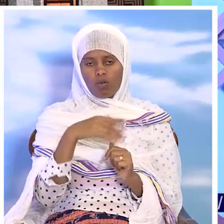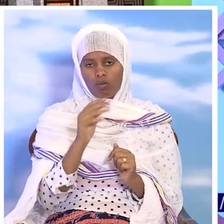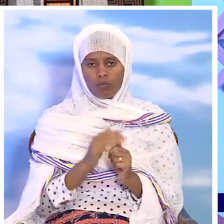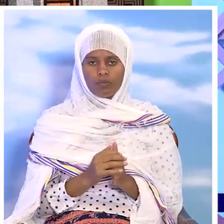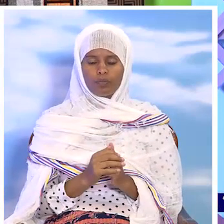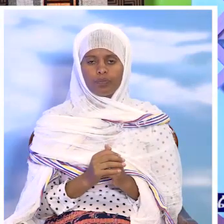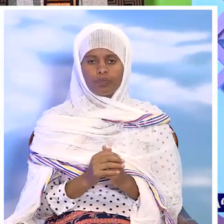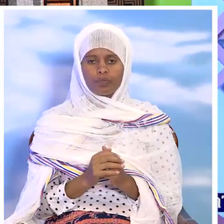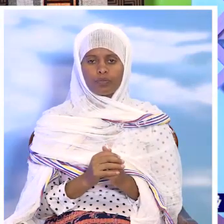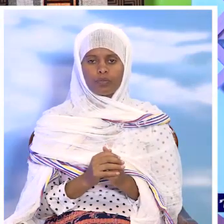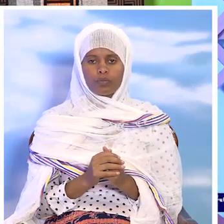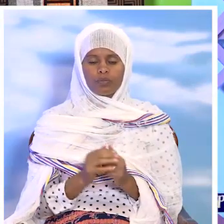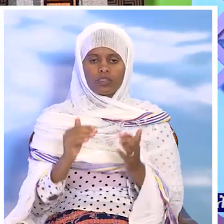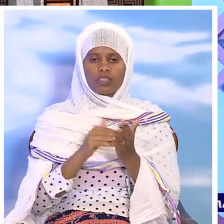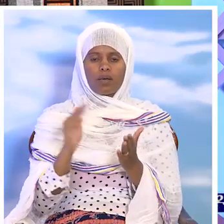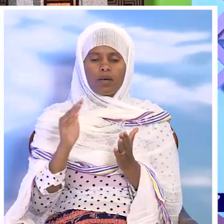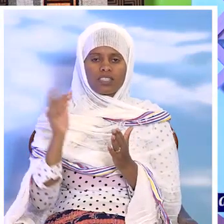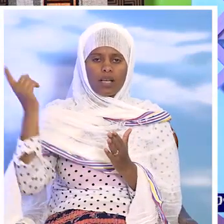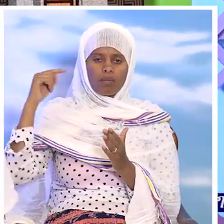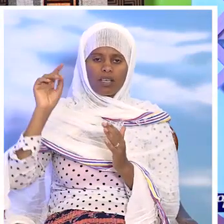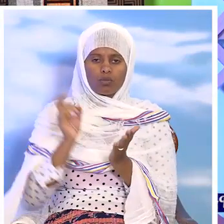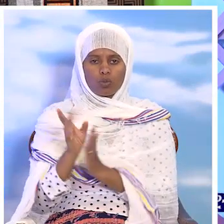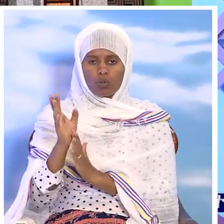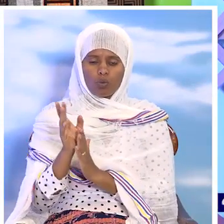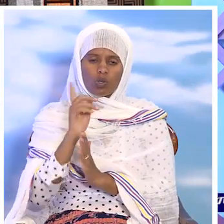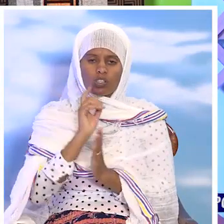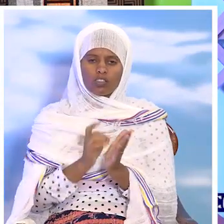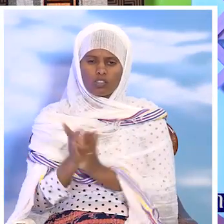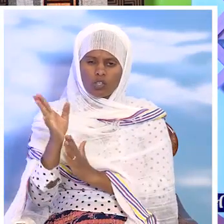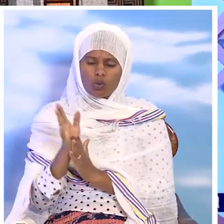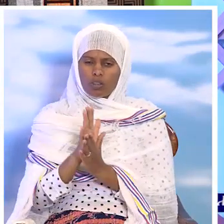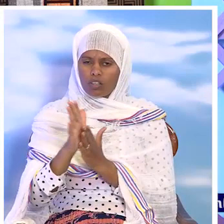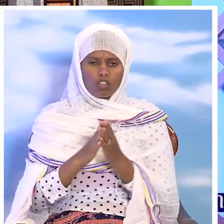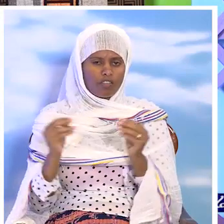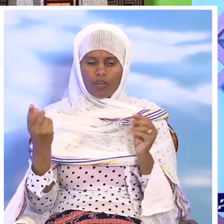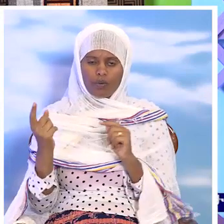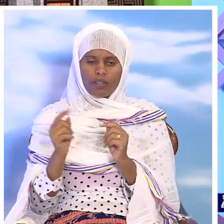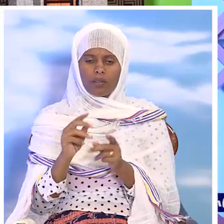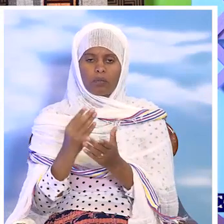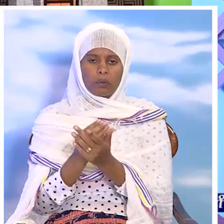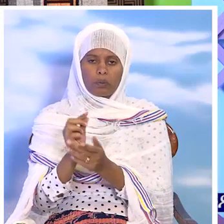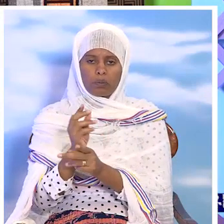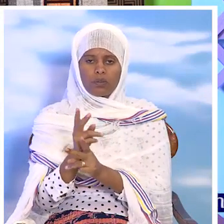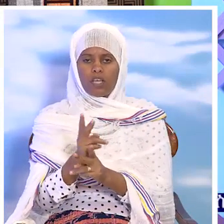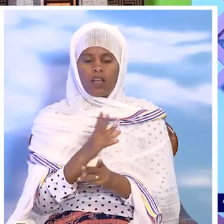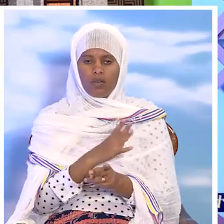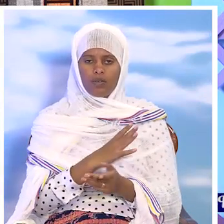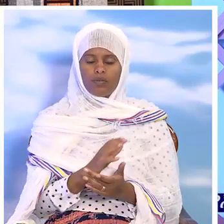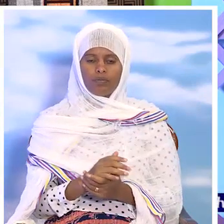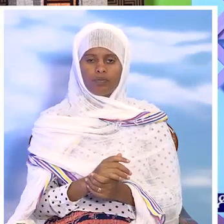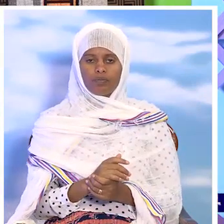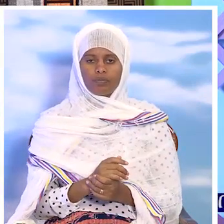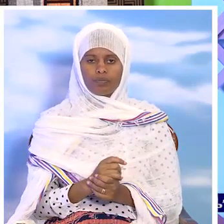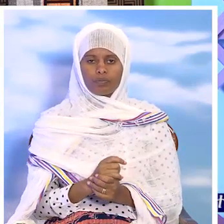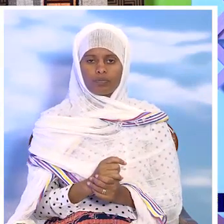ዲወለ ወንጀላ ማቴዎስ ክሳብ ማዓስ ሐዲጎ ፍጹም ሐደጋት ከመዘ ይኮነ ድማኒ እስከ ጊዜሁ ኢሉ ጋሪጽ